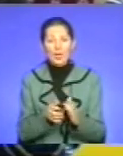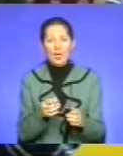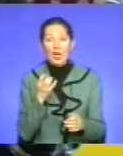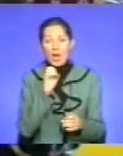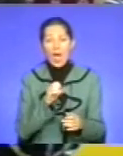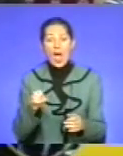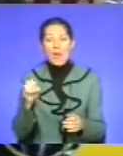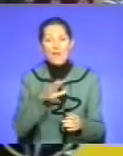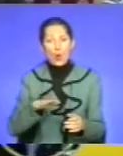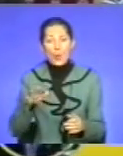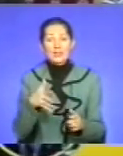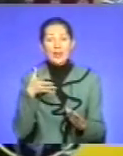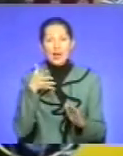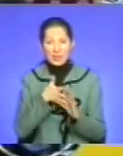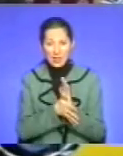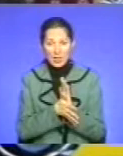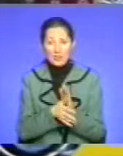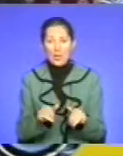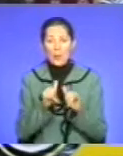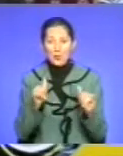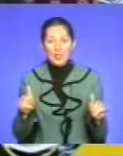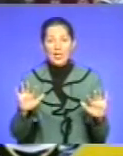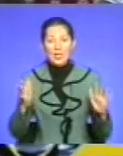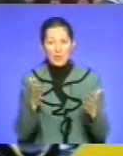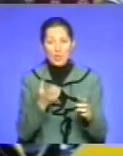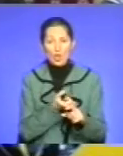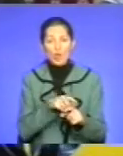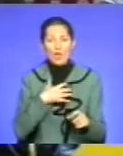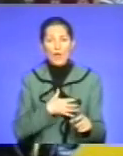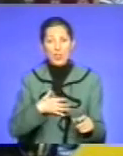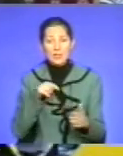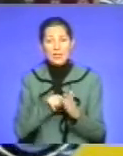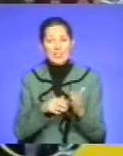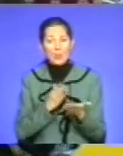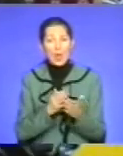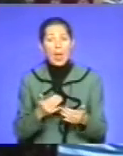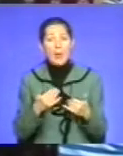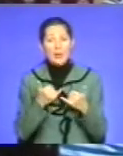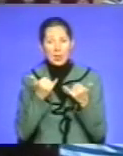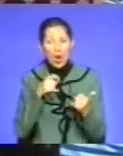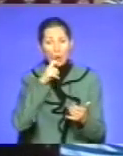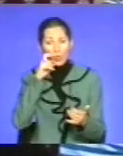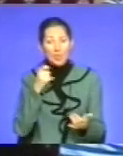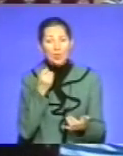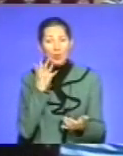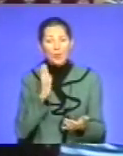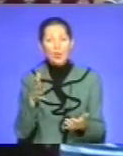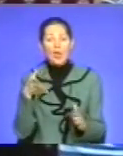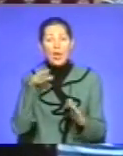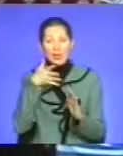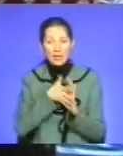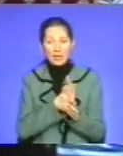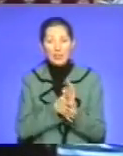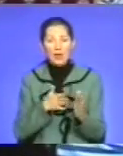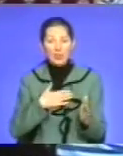дуже важливе явище має для саме України, тому що під час інтеграції нам дадуть, можливо, подальший шлях